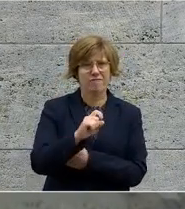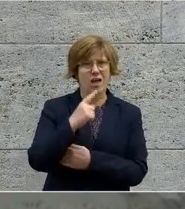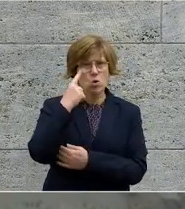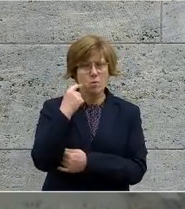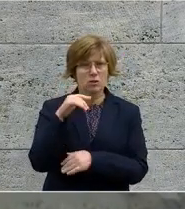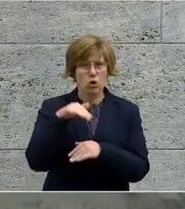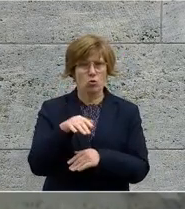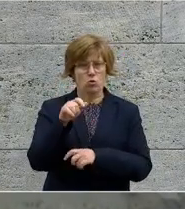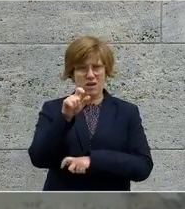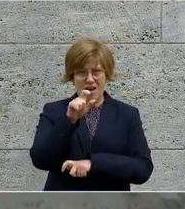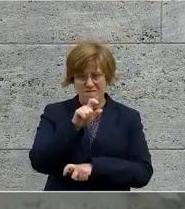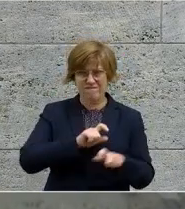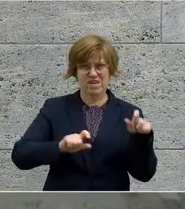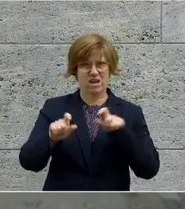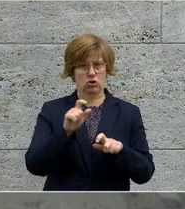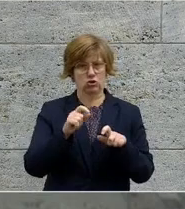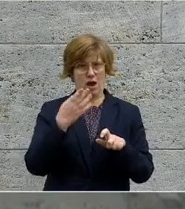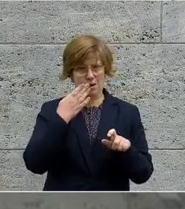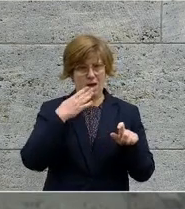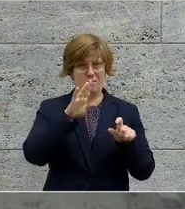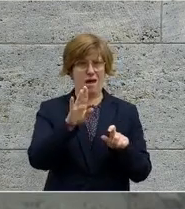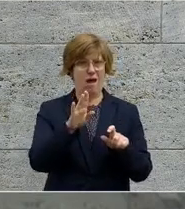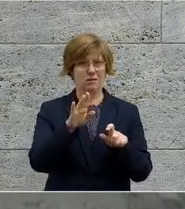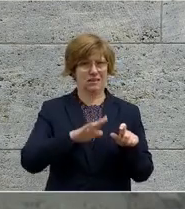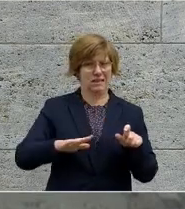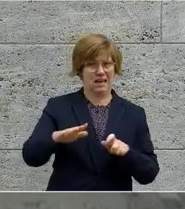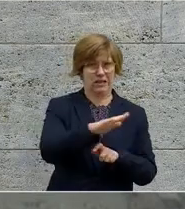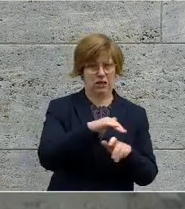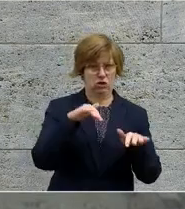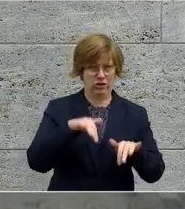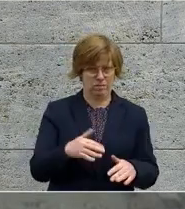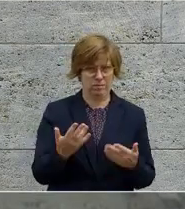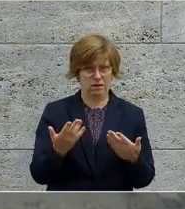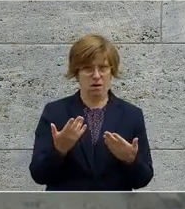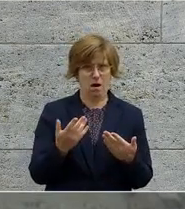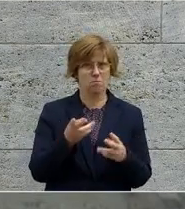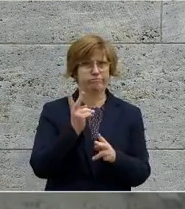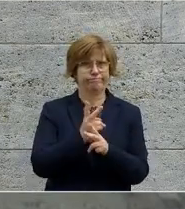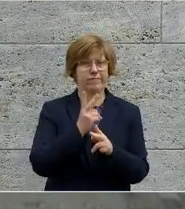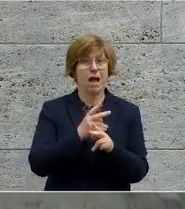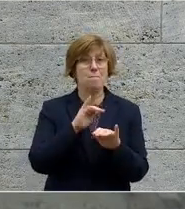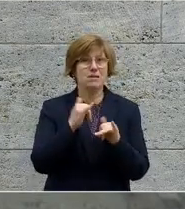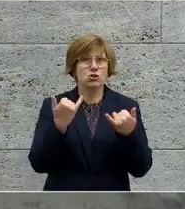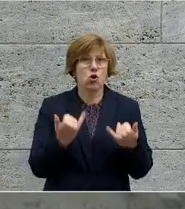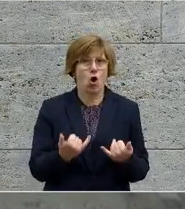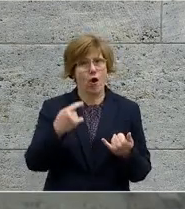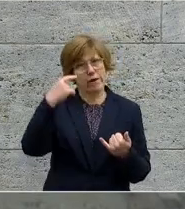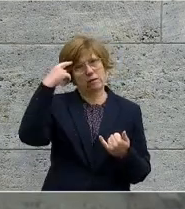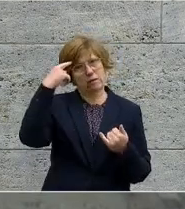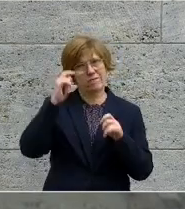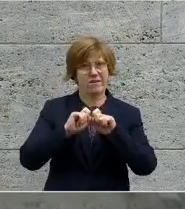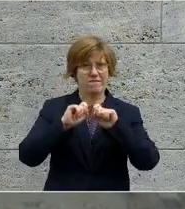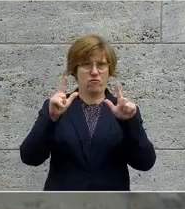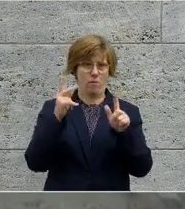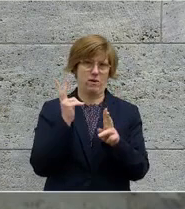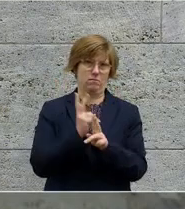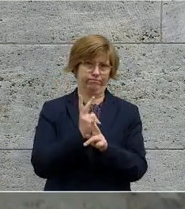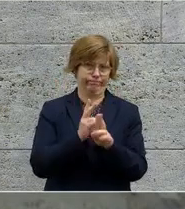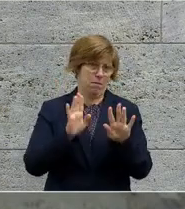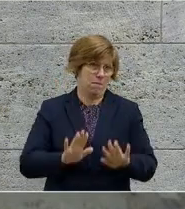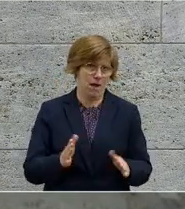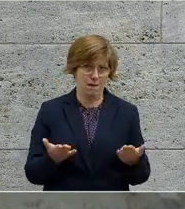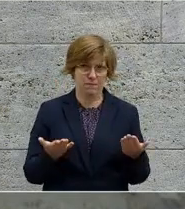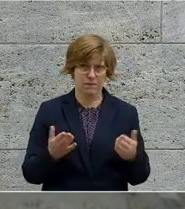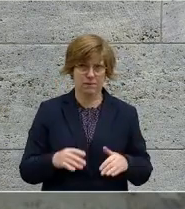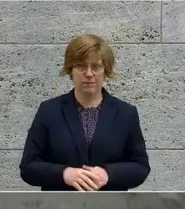zum Widerstand gegen das nationalsozialistische Regime hatten, sind uns bis heute Vorbild und werden es bleiben.